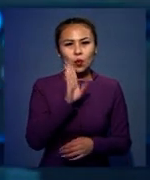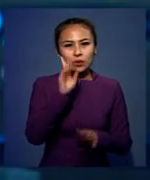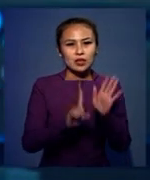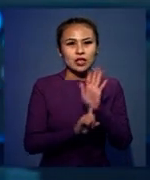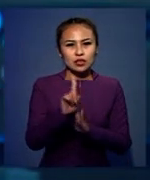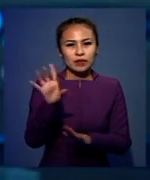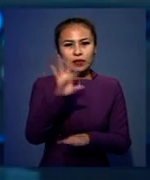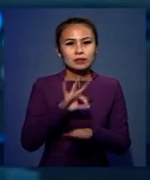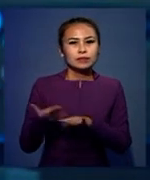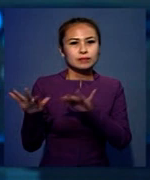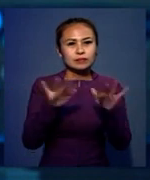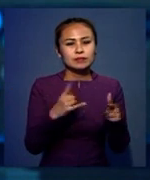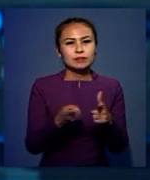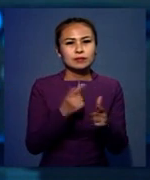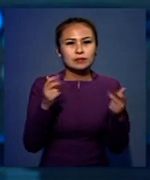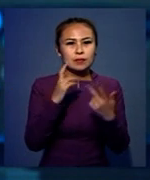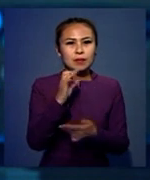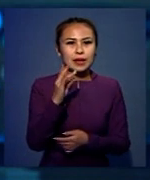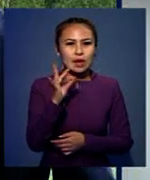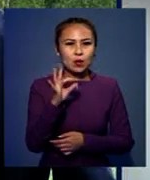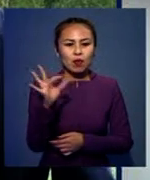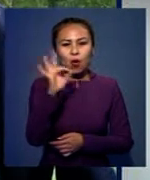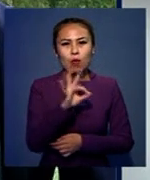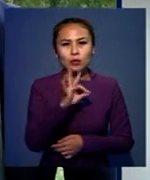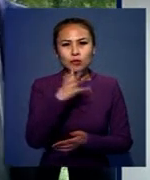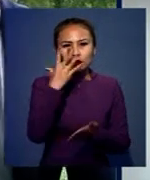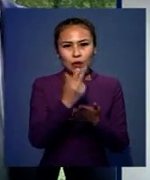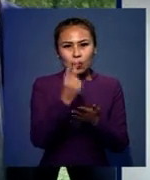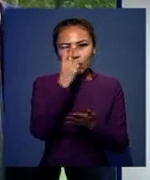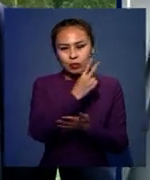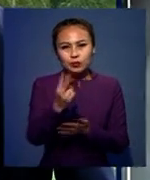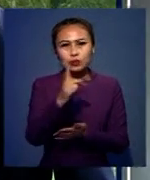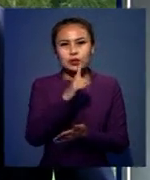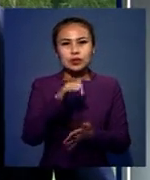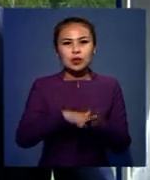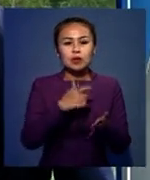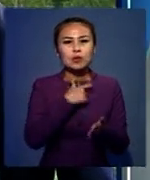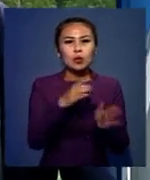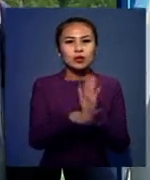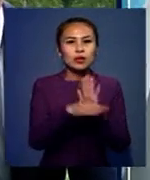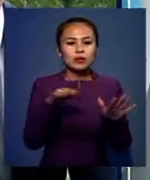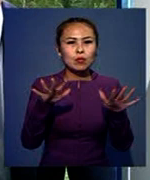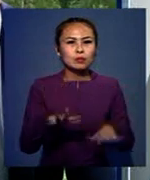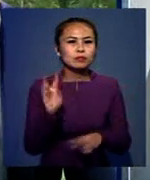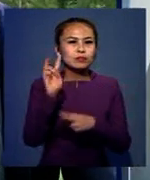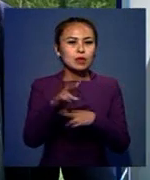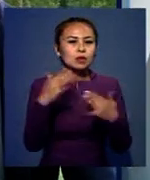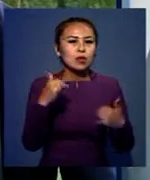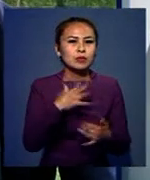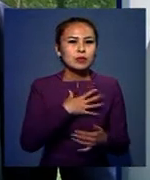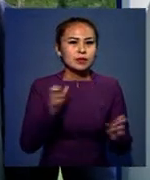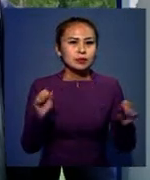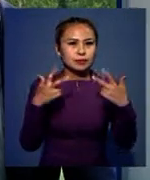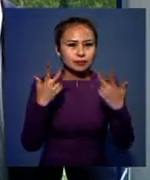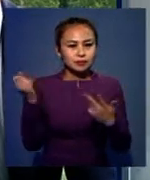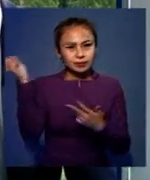сайлау учаскелерін аралап жүр. Әріптесім Жасын Біркенов саяси процеске өз көзімен куә болу үшін бірнеше дауыс беру орындарында болды. Қазір ол